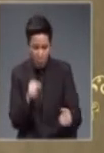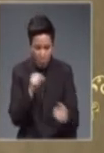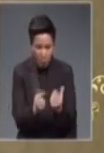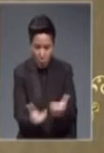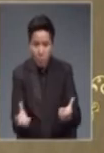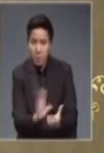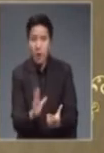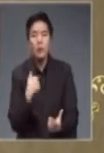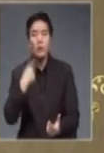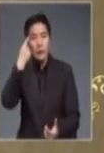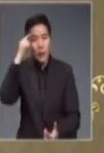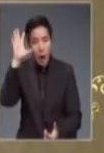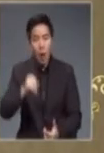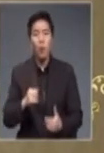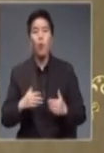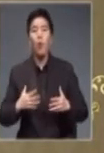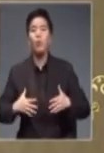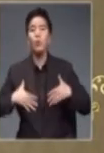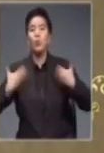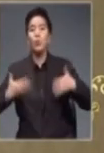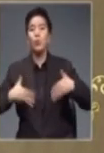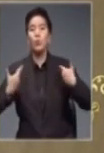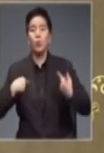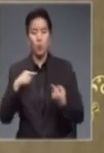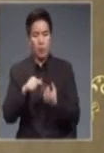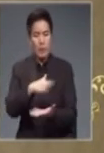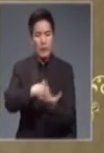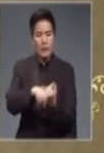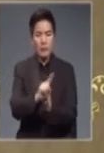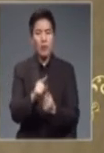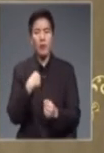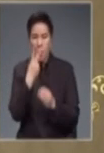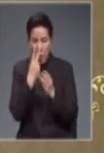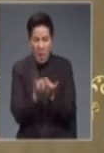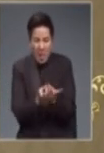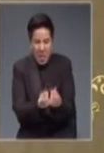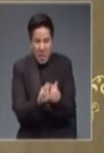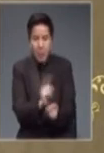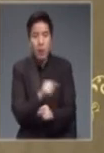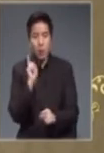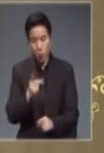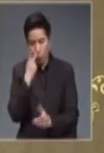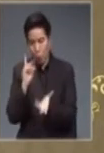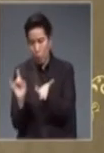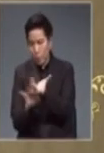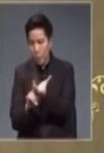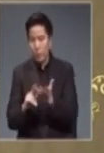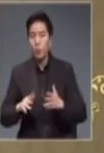ประสงค์หรือการก่อสร้างใดๆที่ไม่เป็นมิตรกับสิ่งแวดล้อมเช่นขวางเส้นทางไหลของน้ำตามธรรมชาติเป็